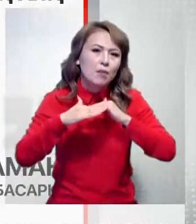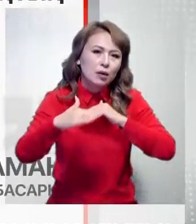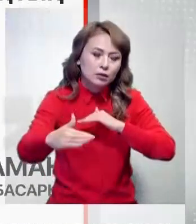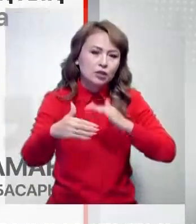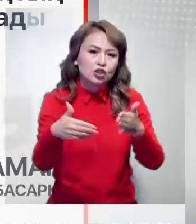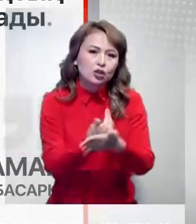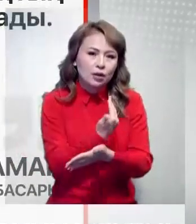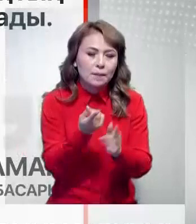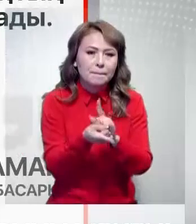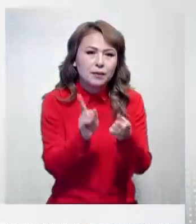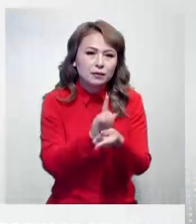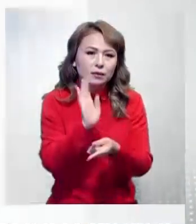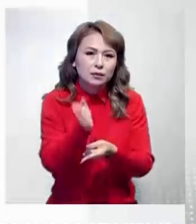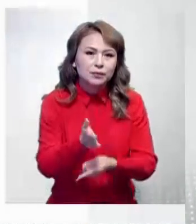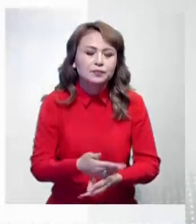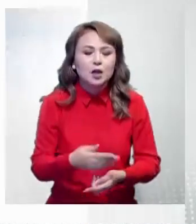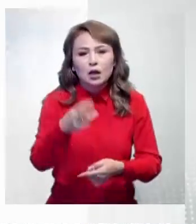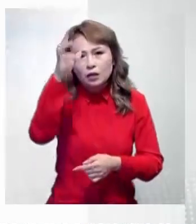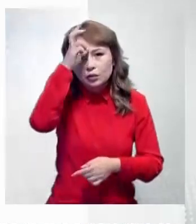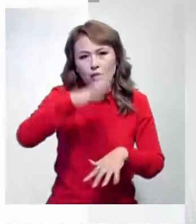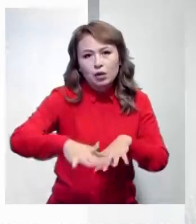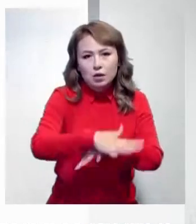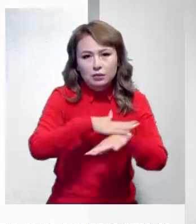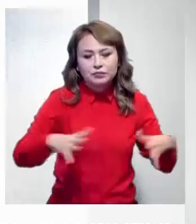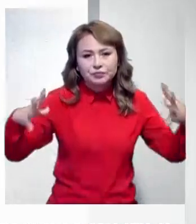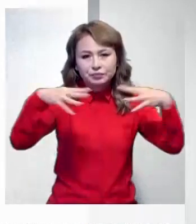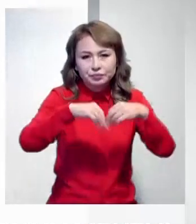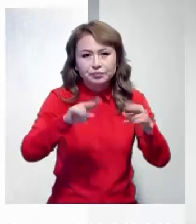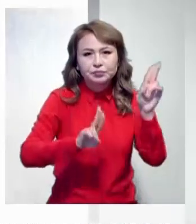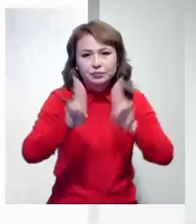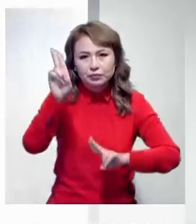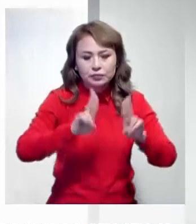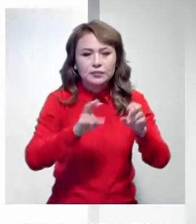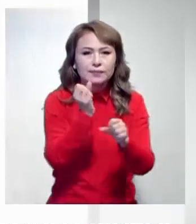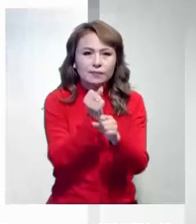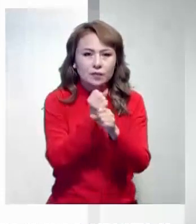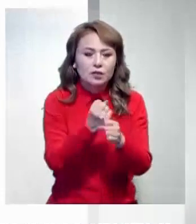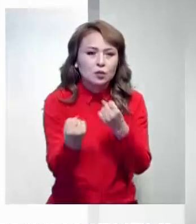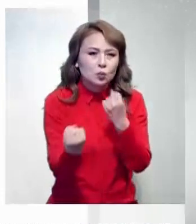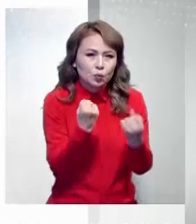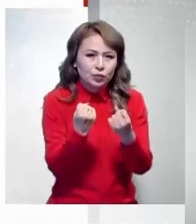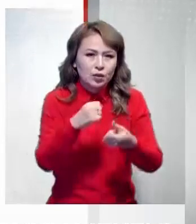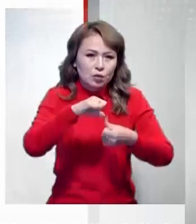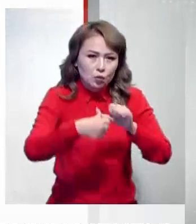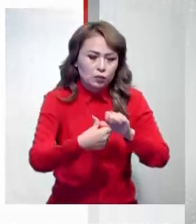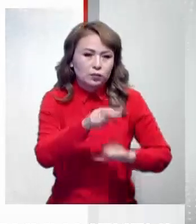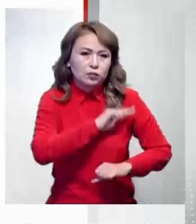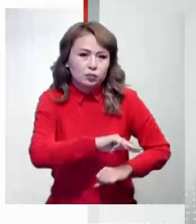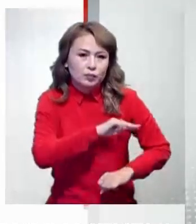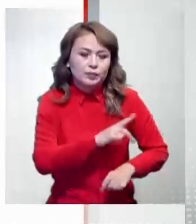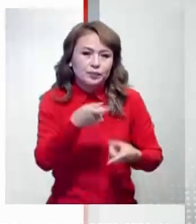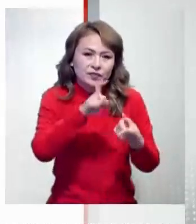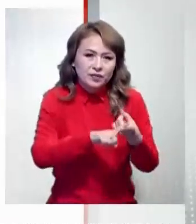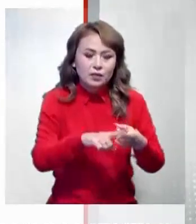жаңа бағыттары құрылады. Түркі халықтарына ортақ мүдде стратегиялық салалардағы берік және тұрақты ынтымақтастық. Осы